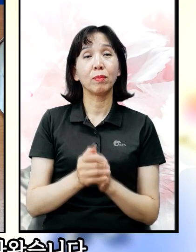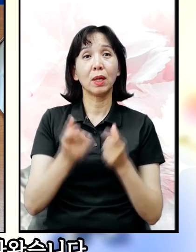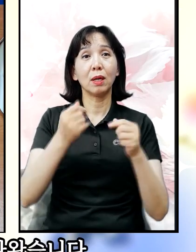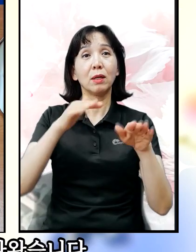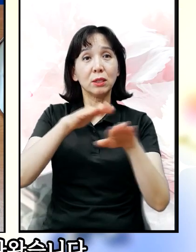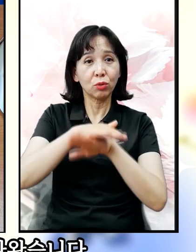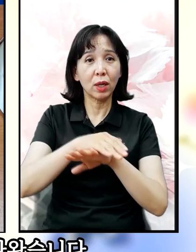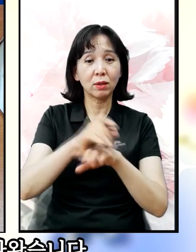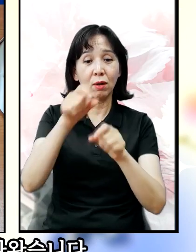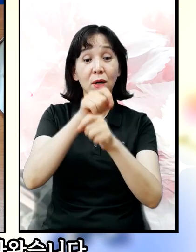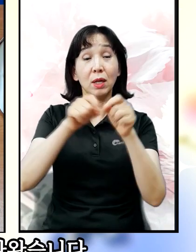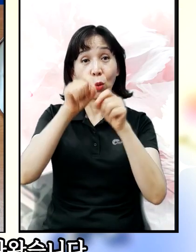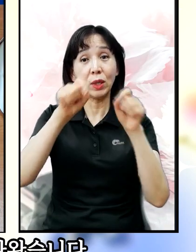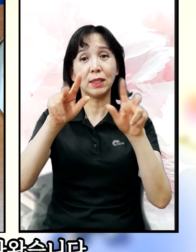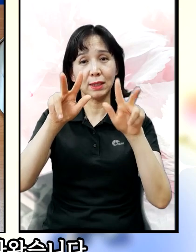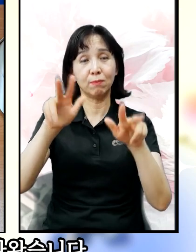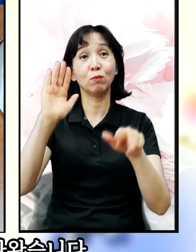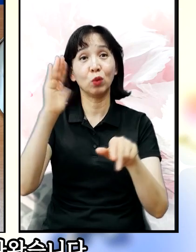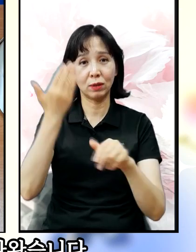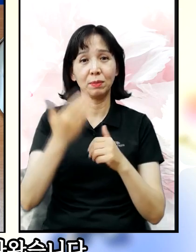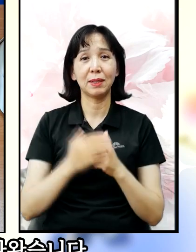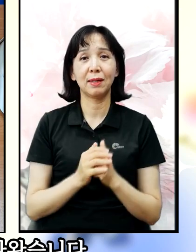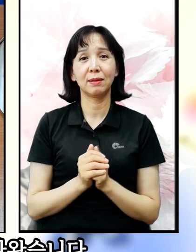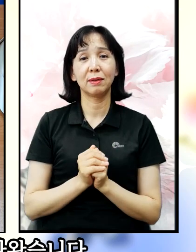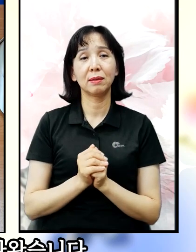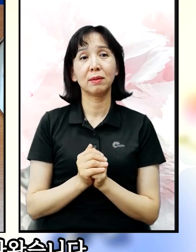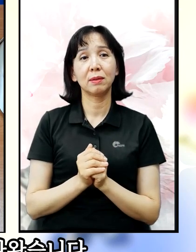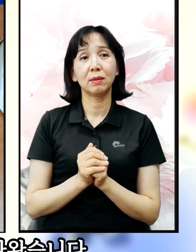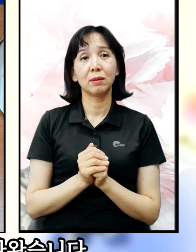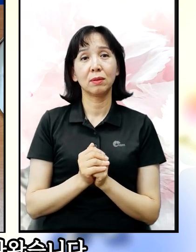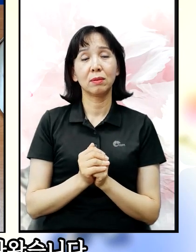자, 이런 식으로 해서 리본이 지금 나왔습니다.